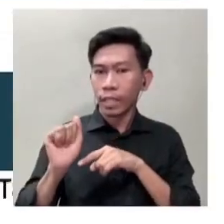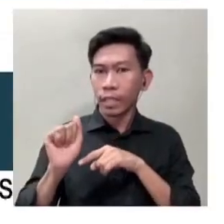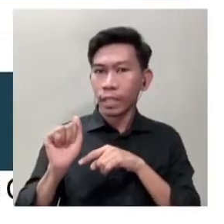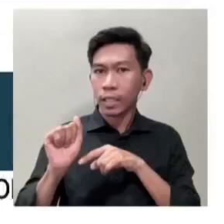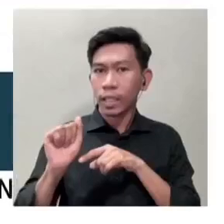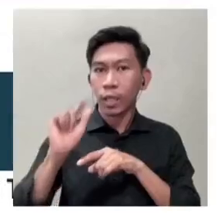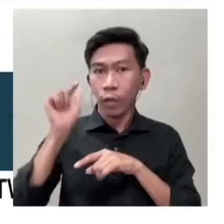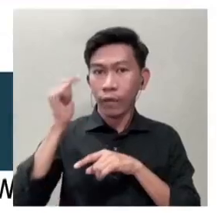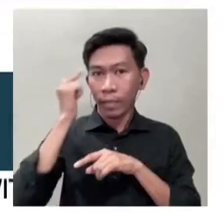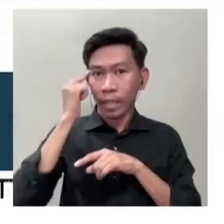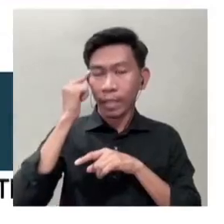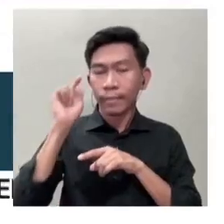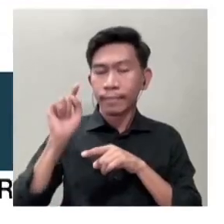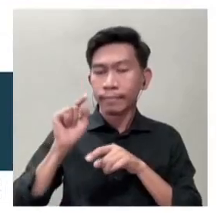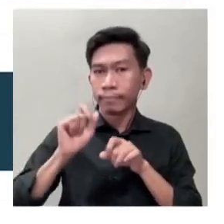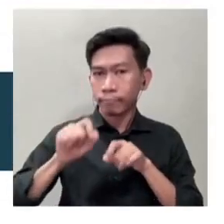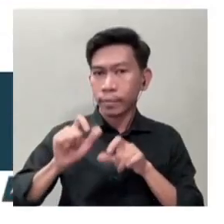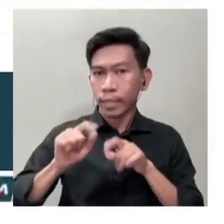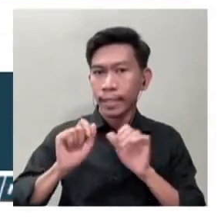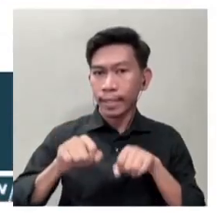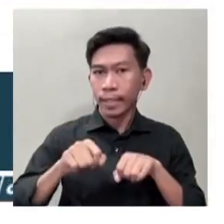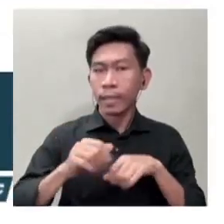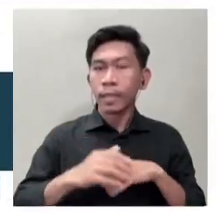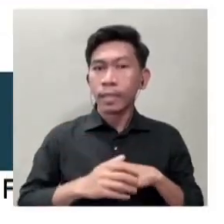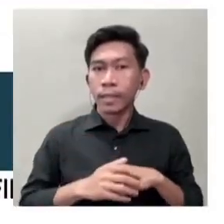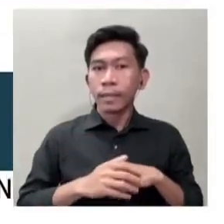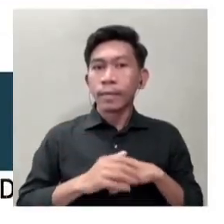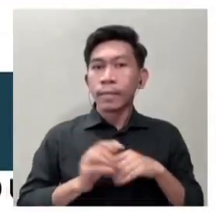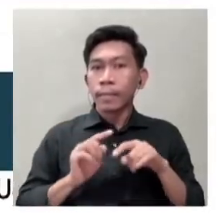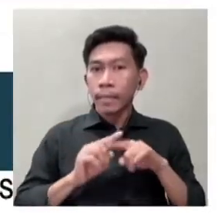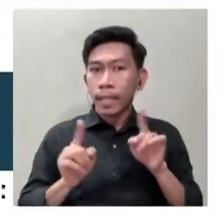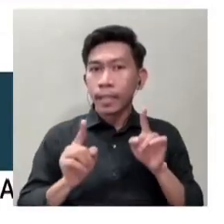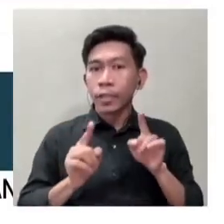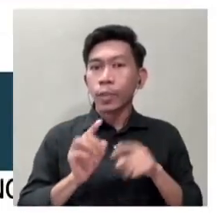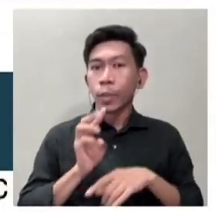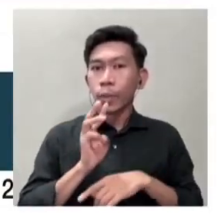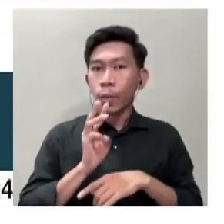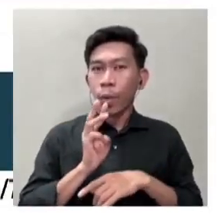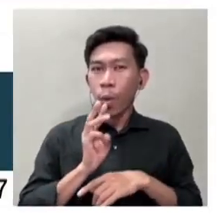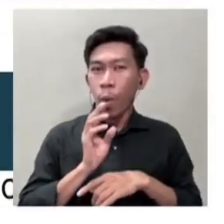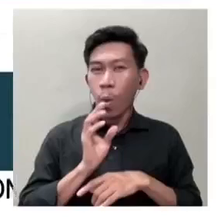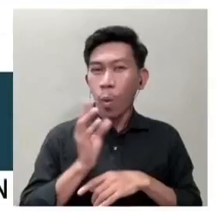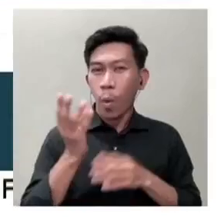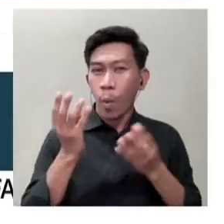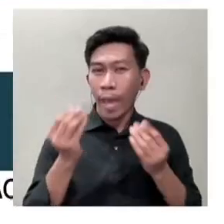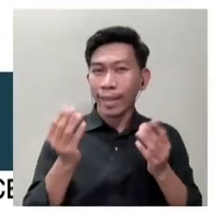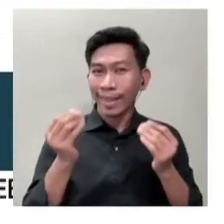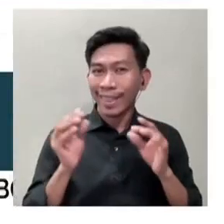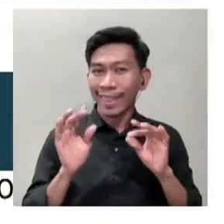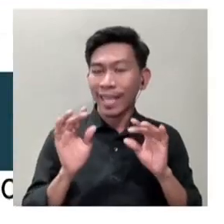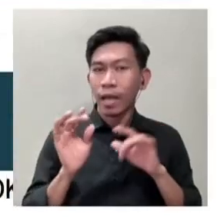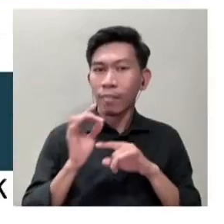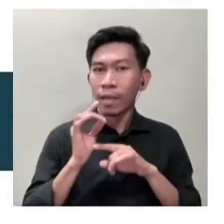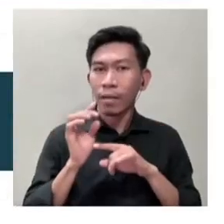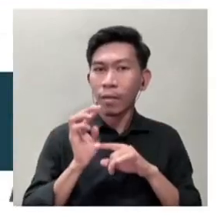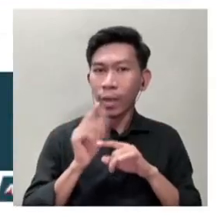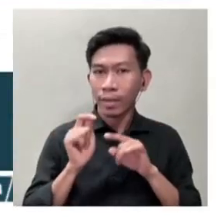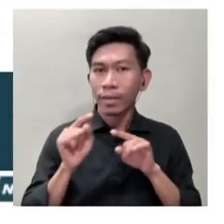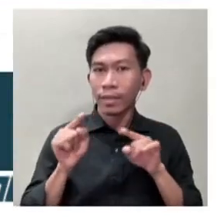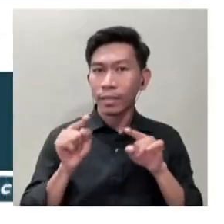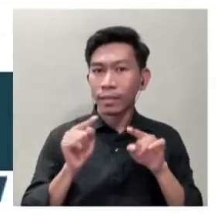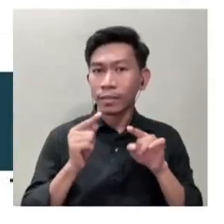So, ito is makakatulong. And yung basa naman, kung hindi magbibili ang atin na